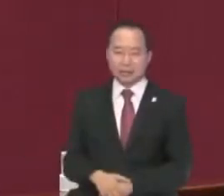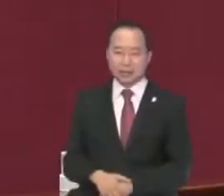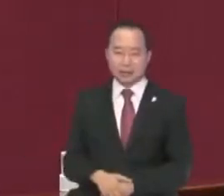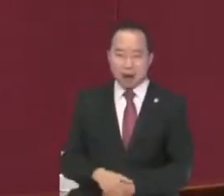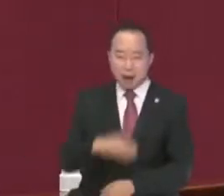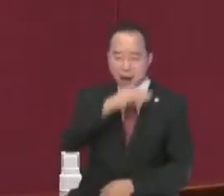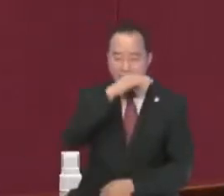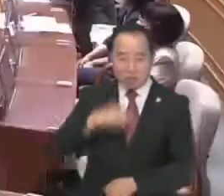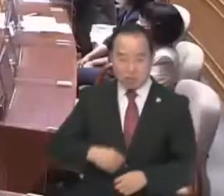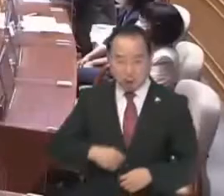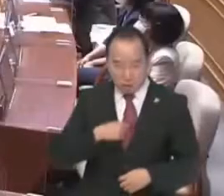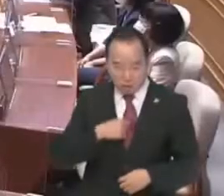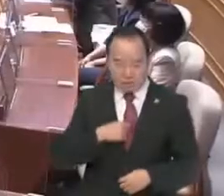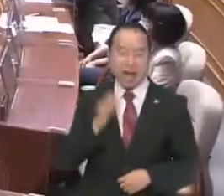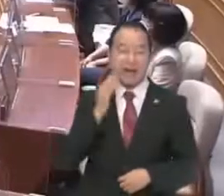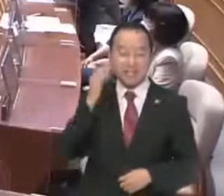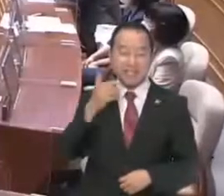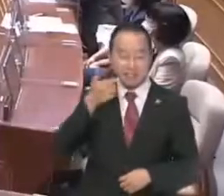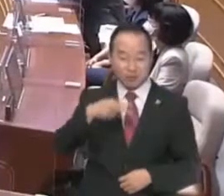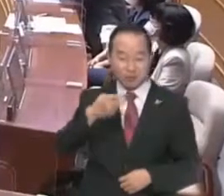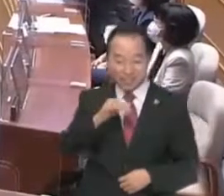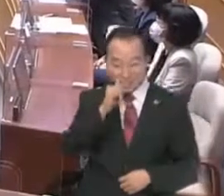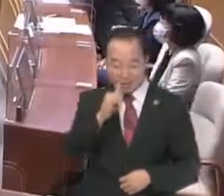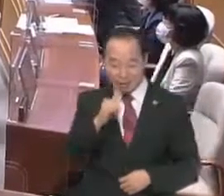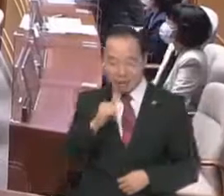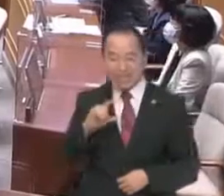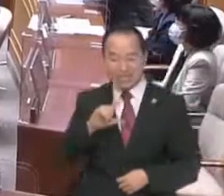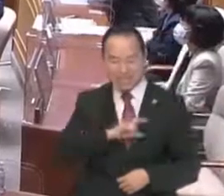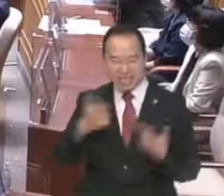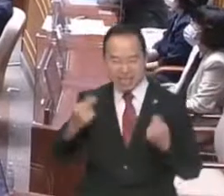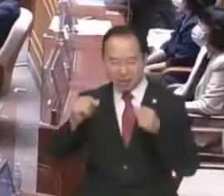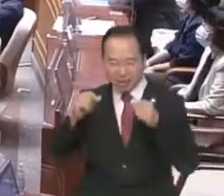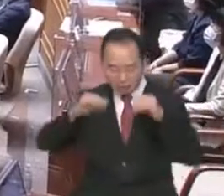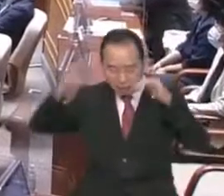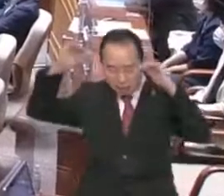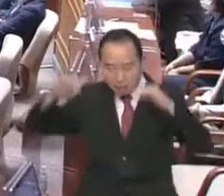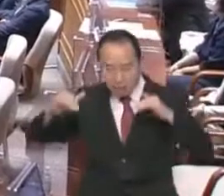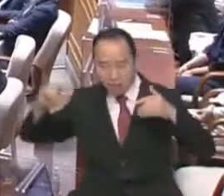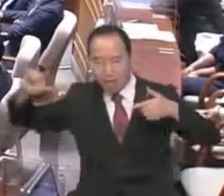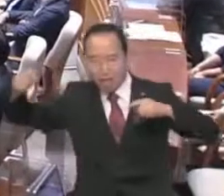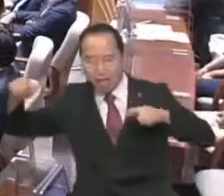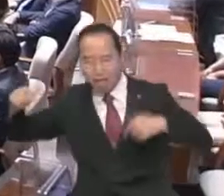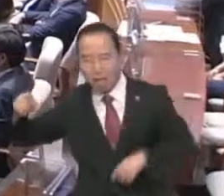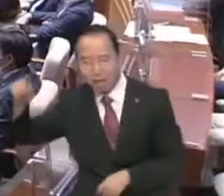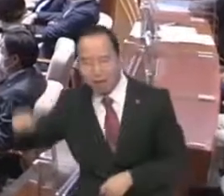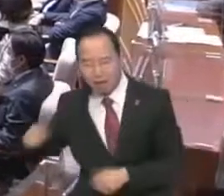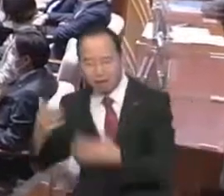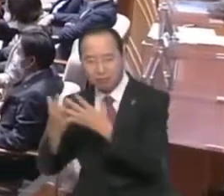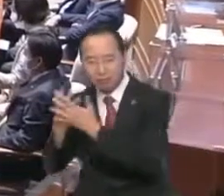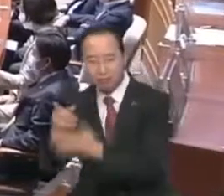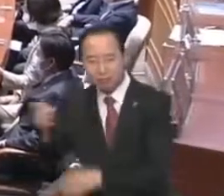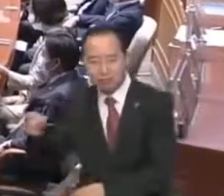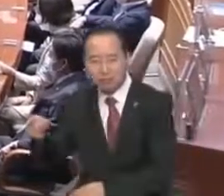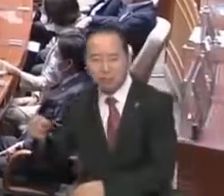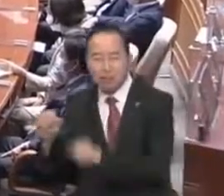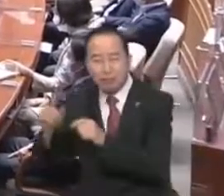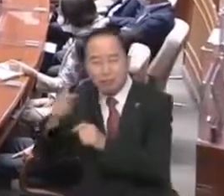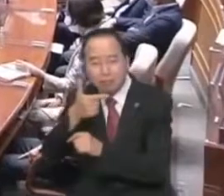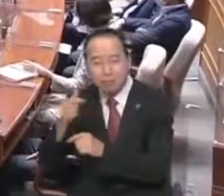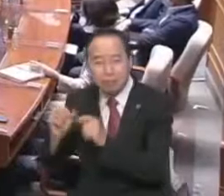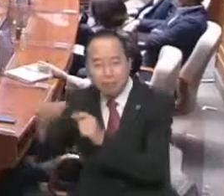없습니다. 탄소 저감 목표도 불분명하고 대부분 대기업의 생산 전략에 의존한